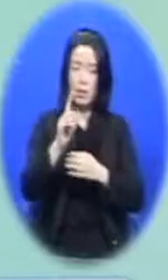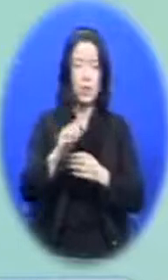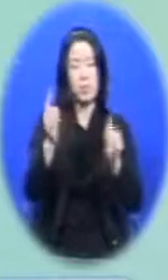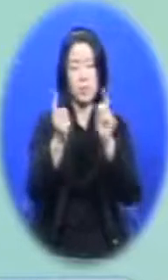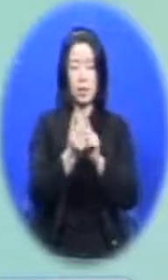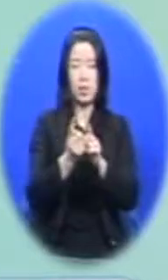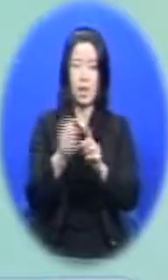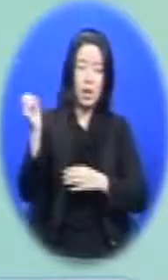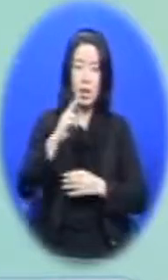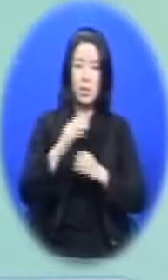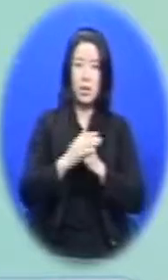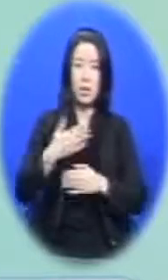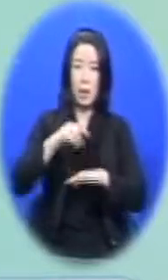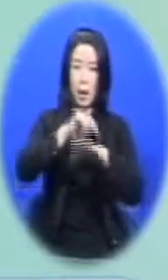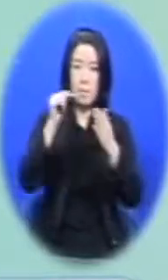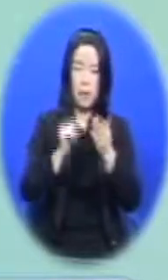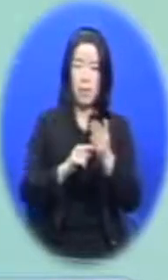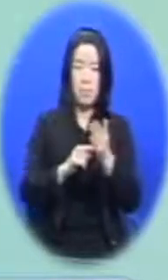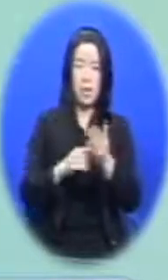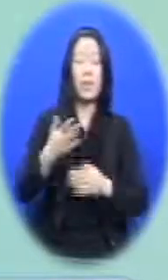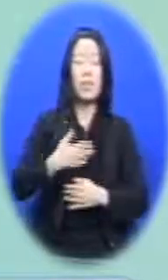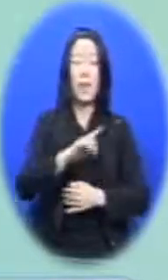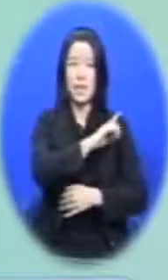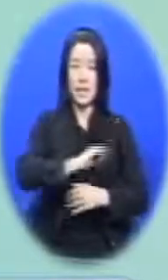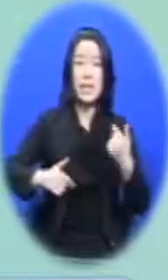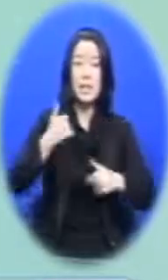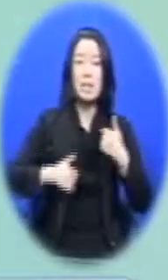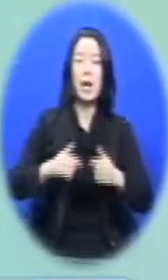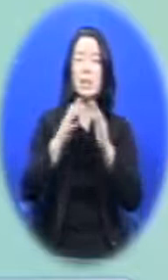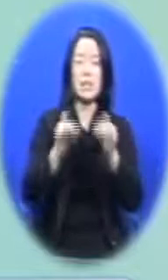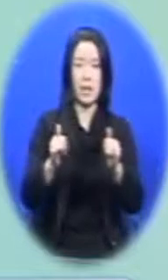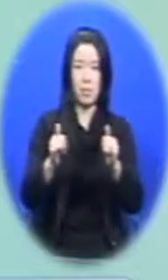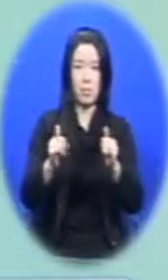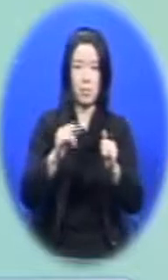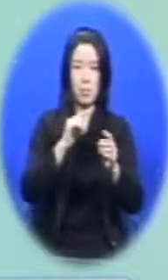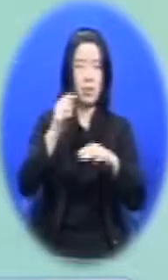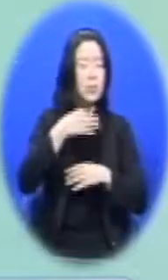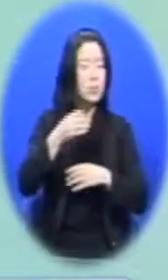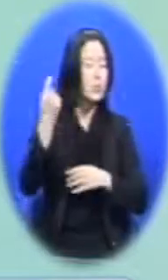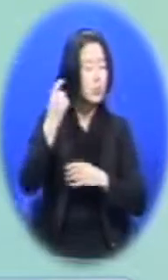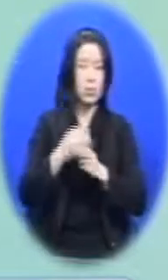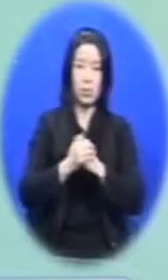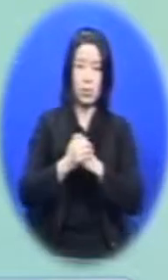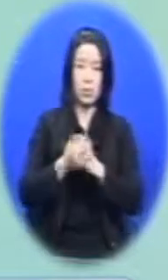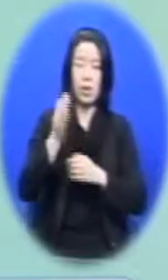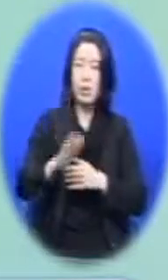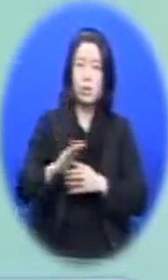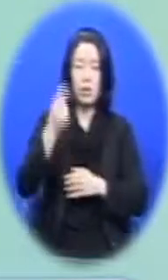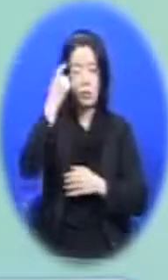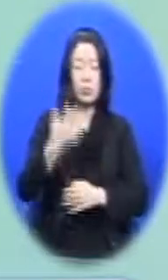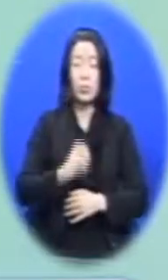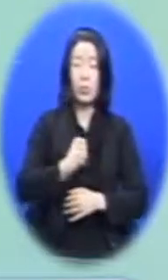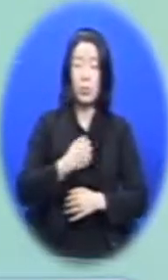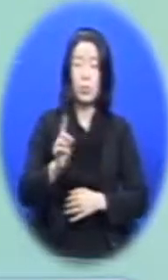갑자기 주님이 제 마음에 내가 가장 기뻐하는 사람이라는 거예요. 근데 너무 충격을